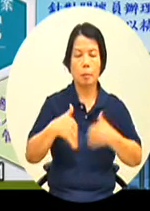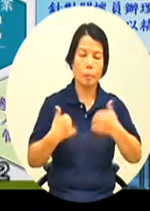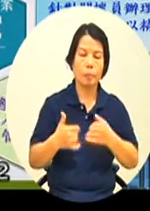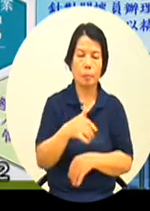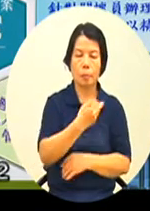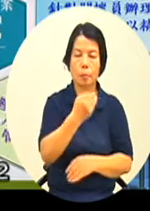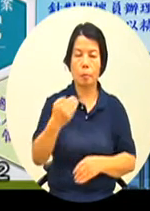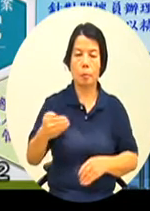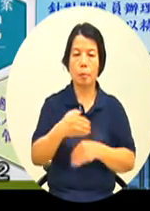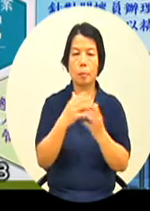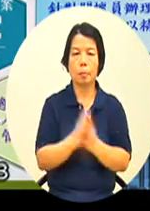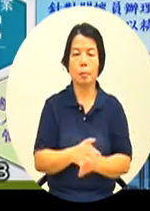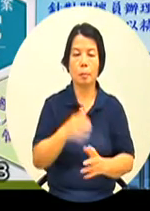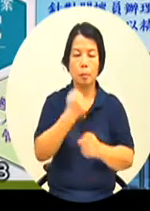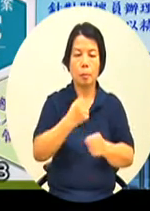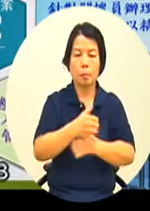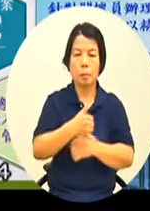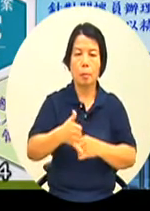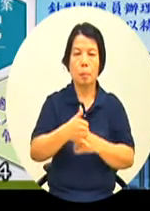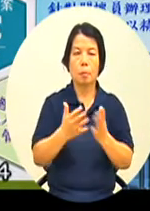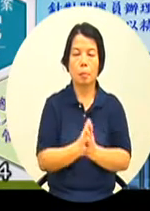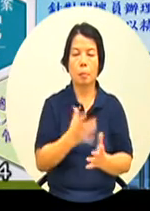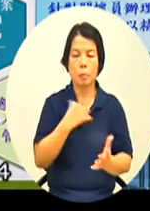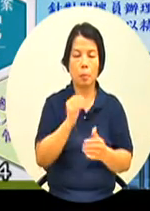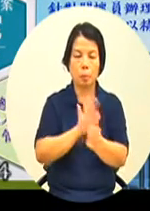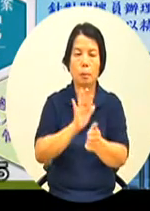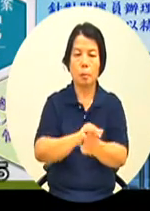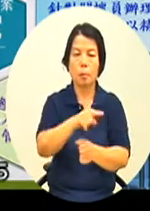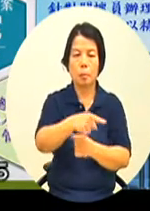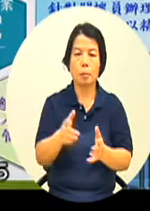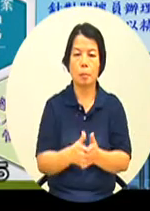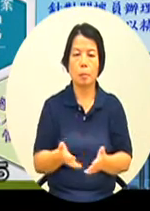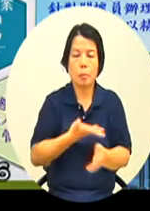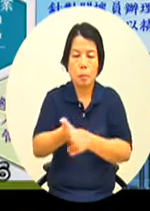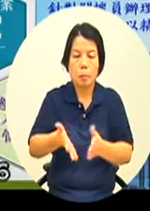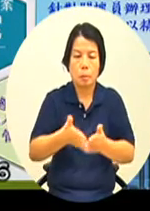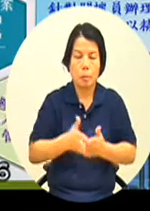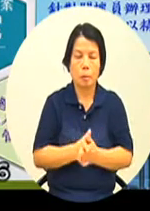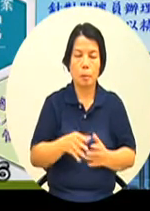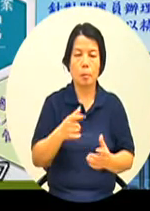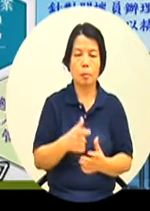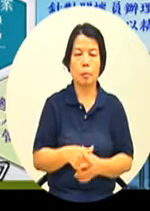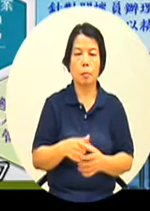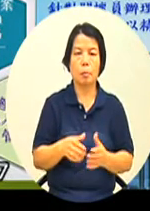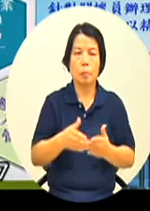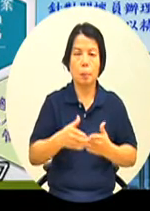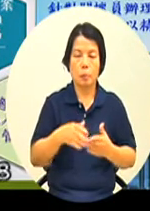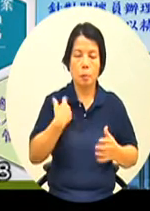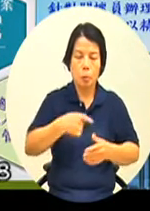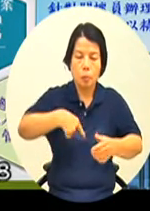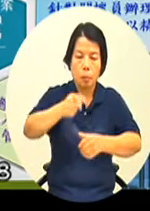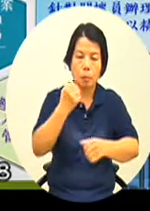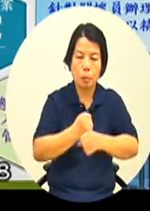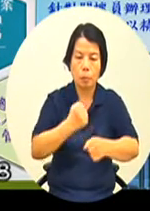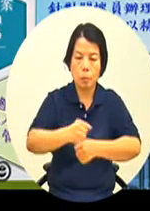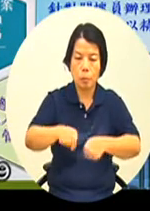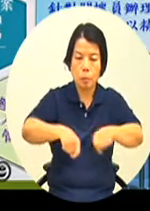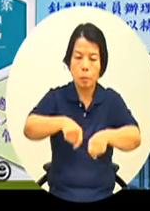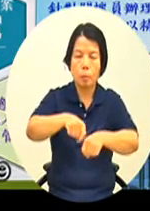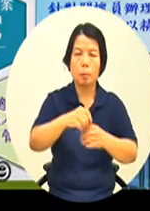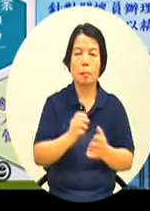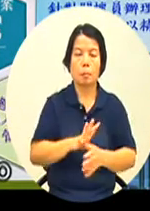的员工关怀、员工协助方案关怀 No Stop 幸福 Cheer Up 实施计划，这里面